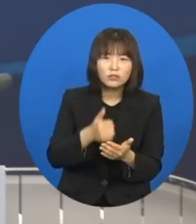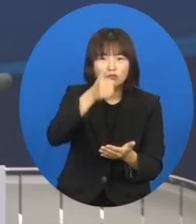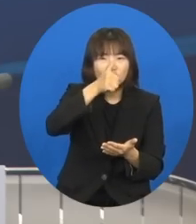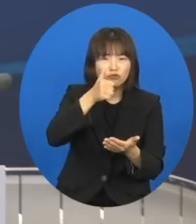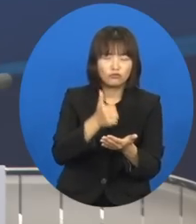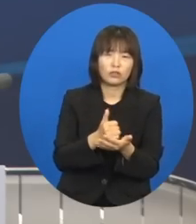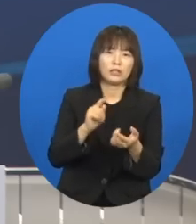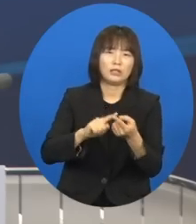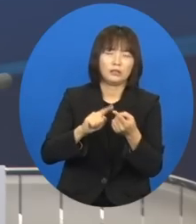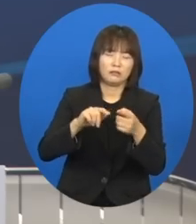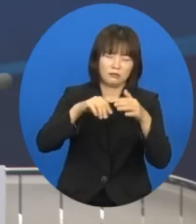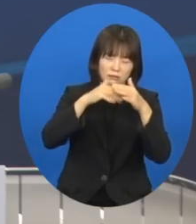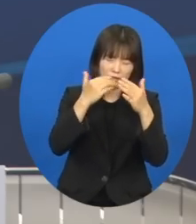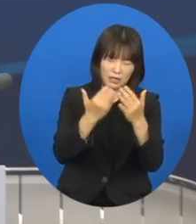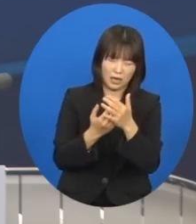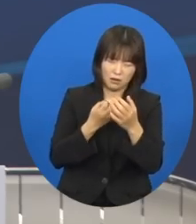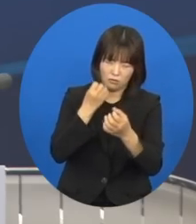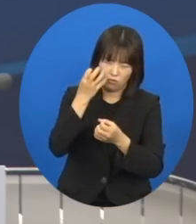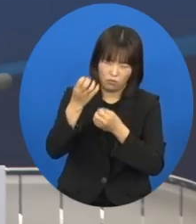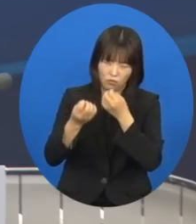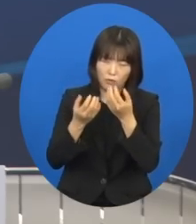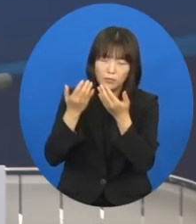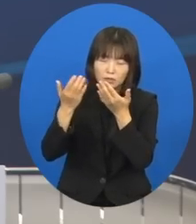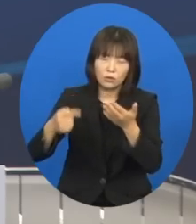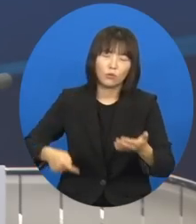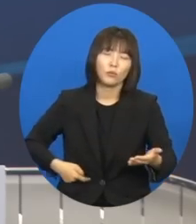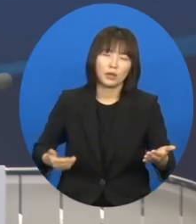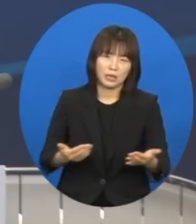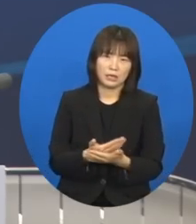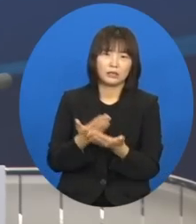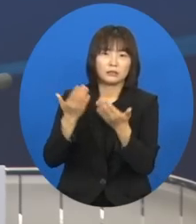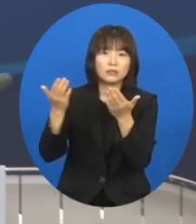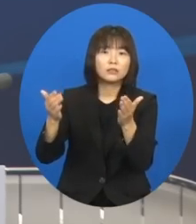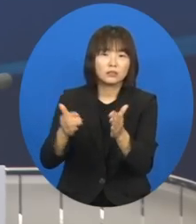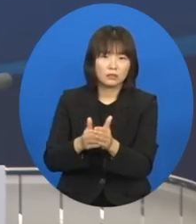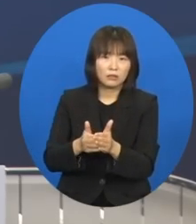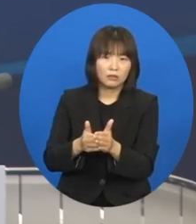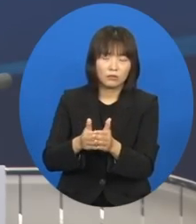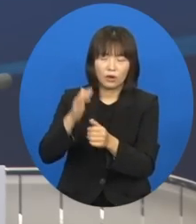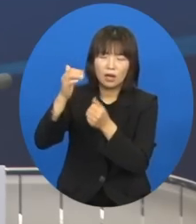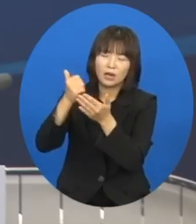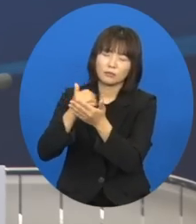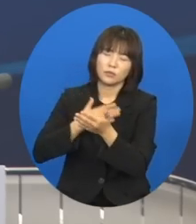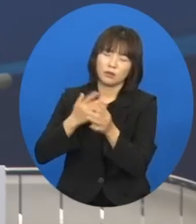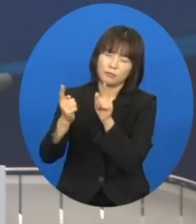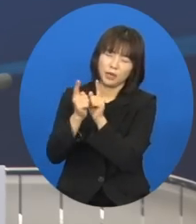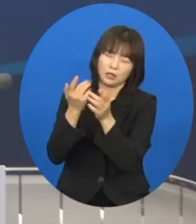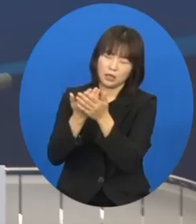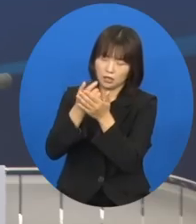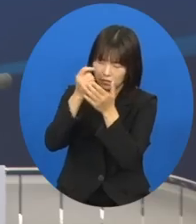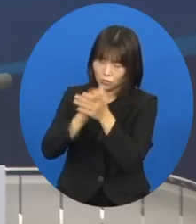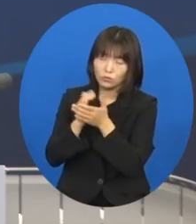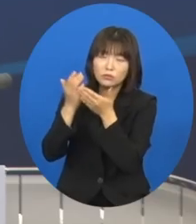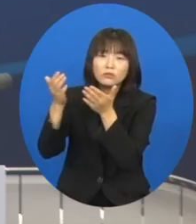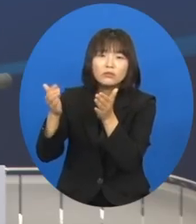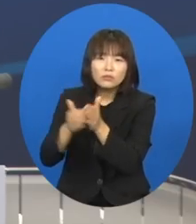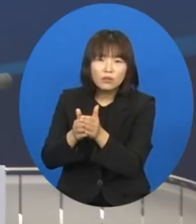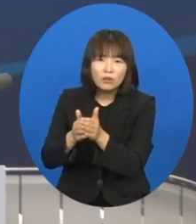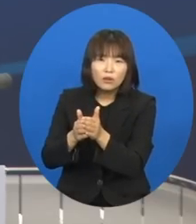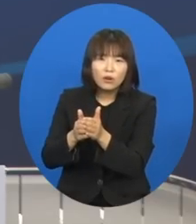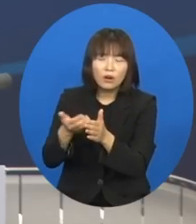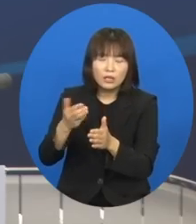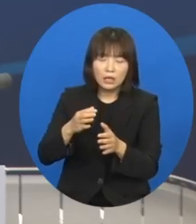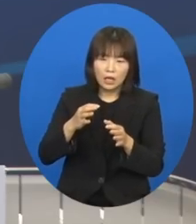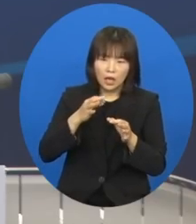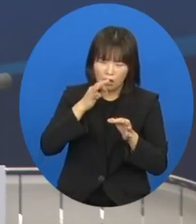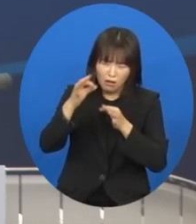다 낱낱이 고백하면서 회개했습니다. 그리고 만나달라고 했습니다. 그런데 웬일일까요? 그 통성기도